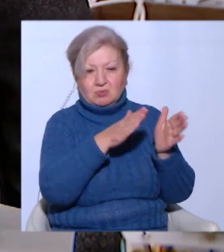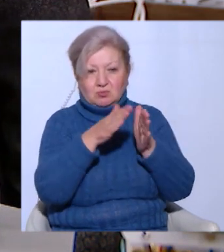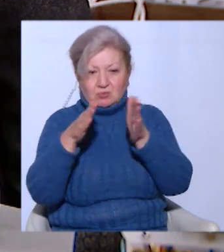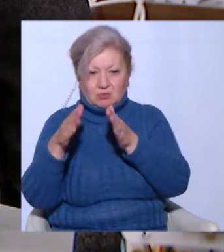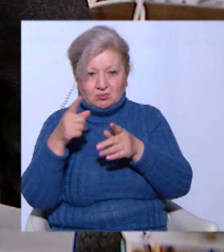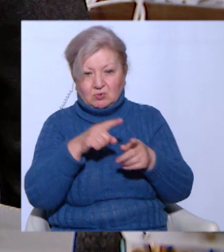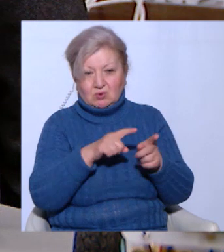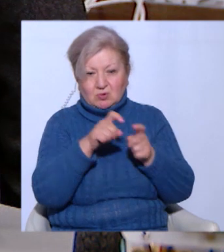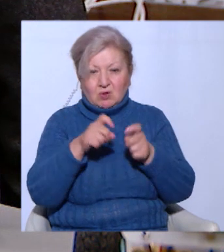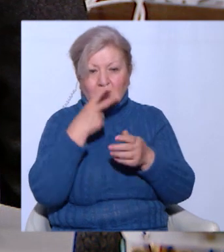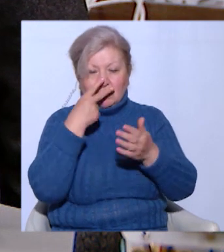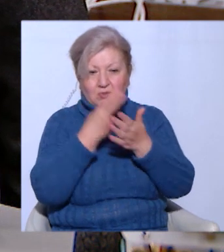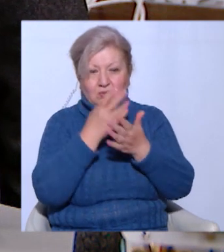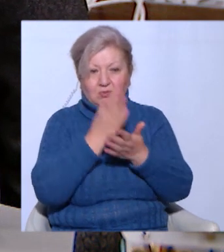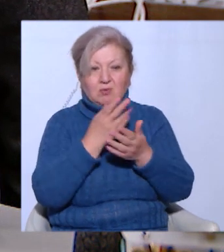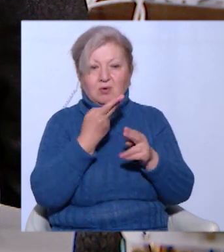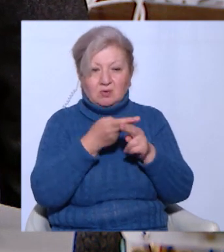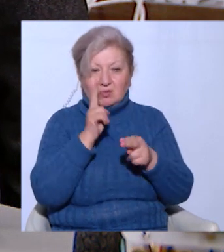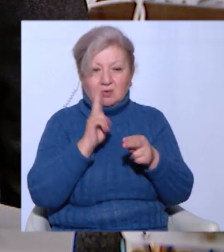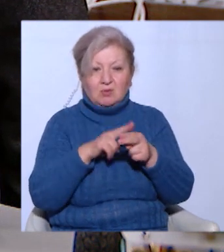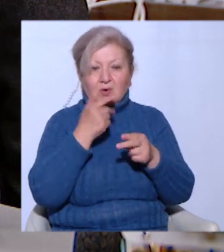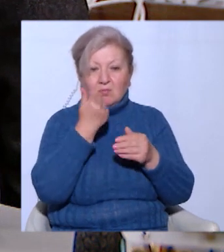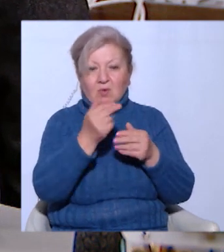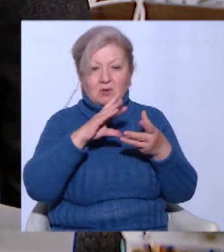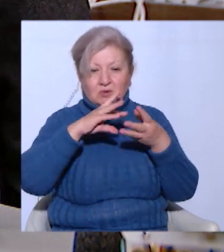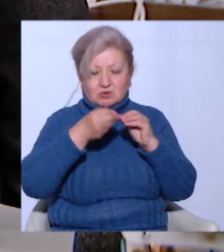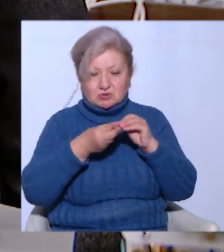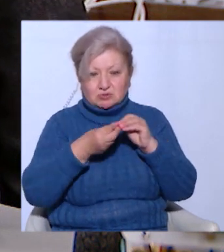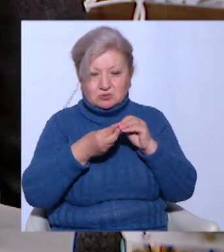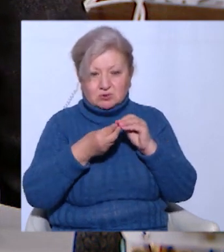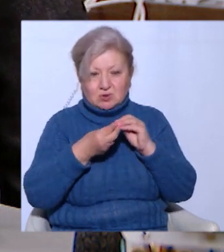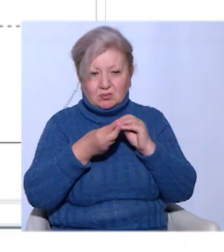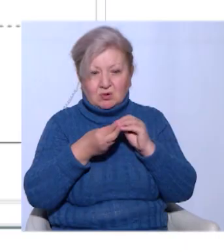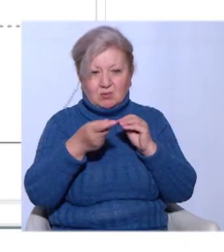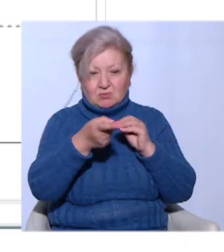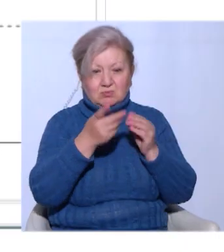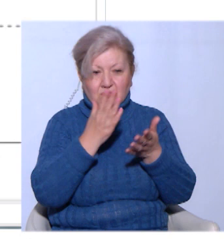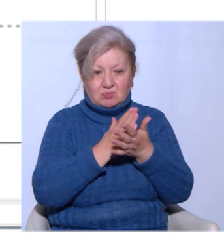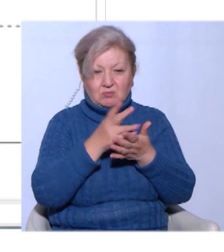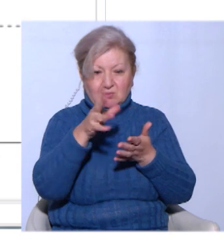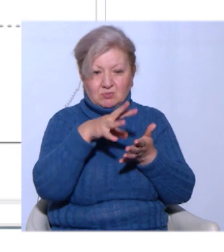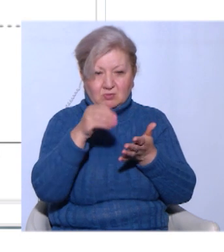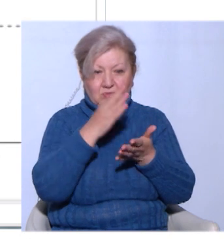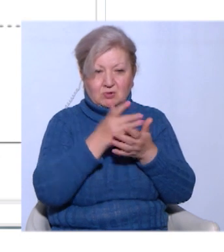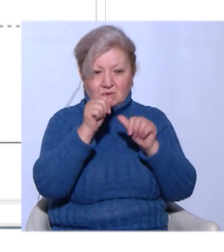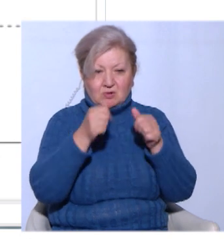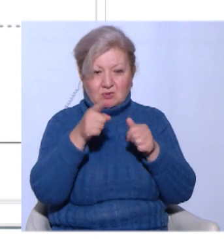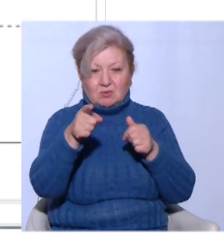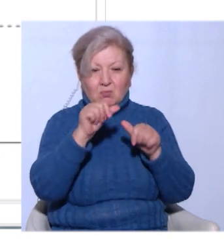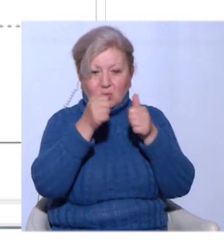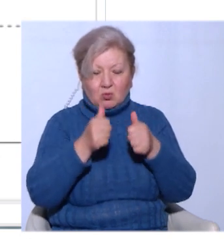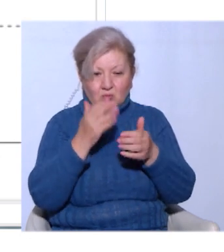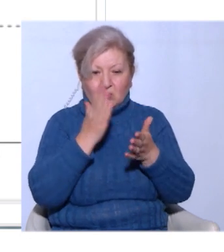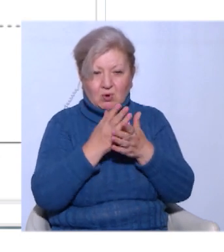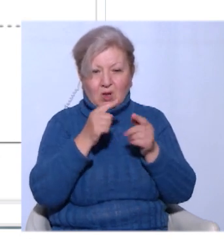მოძრაობის დროს გადაადგილების, მისი ფართობი გადაადგილებას გვიჩვენებს და მაშასადამე მათი ჯამიც ამ ფიგურის ფართობს